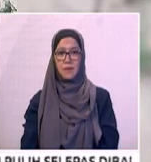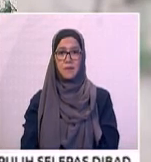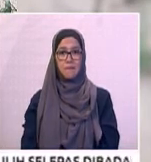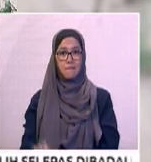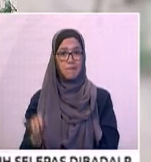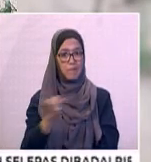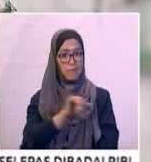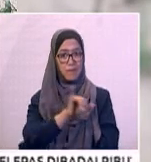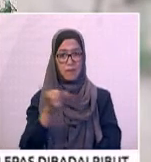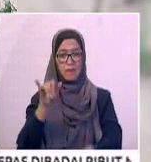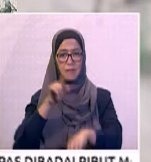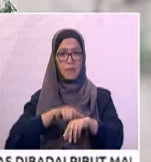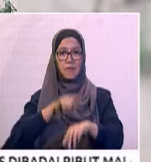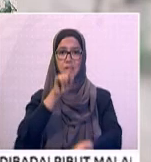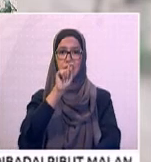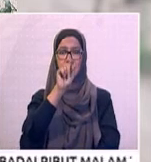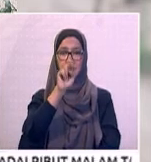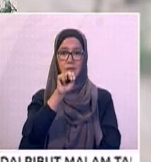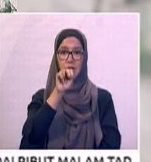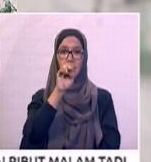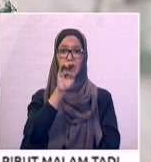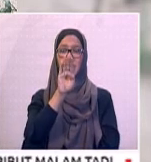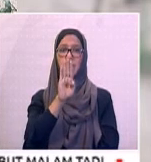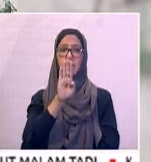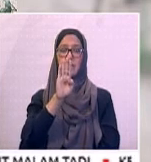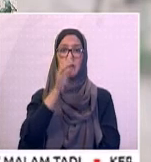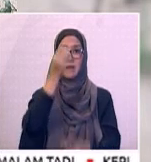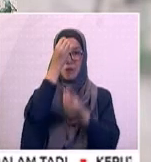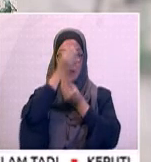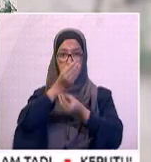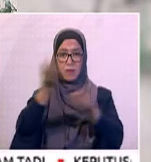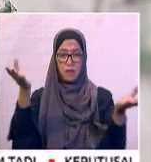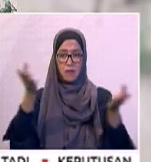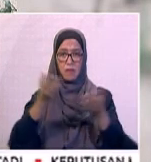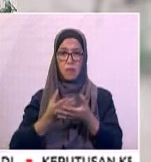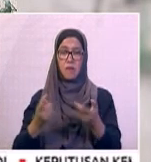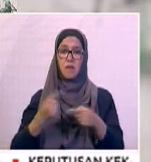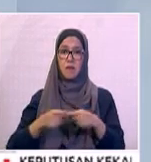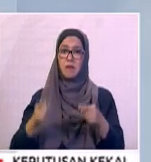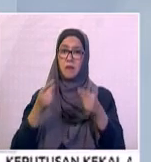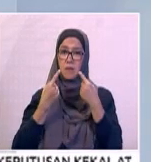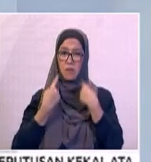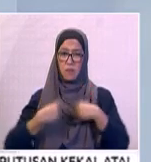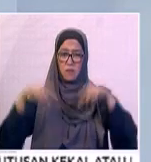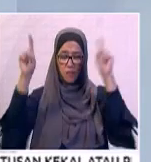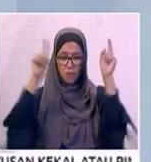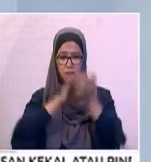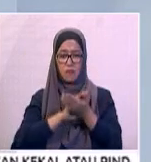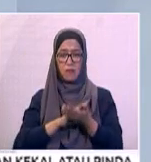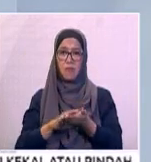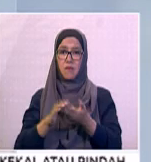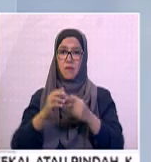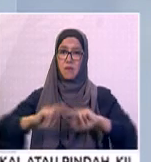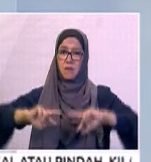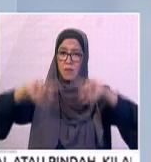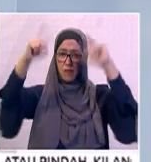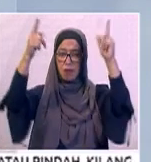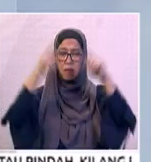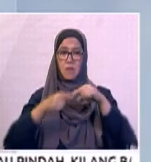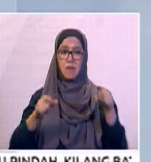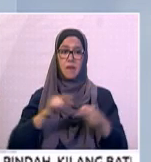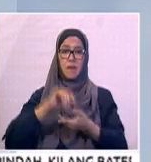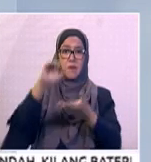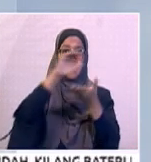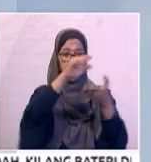Dalam pada itu, Tenaga Nasional Berhad TNB memaklumkan berjaya memulihkan 650 aduan bekalan elektrik yang terjejas